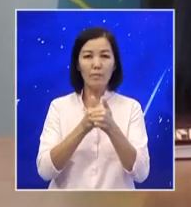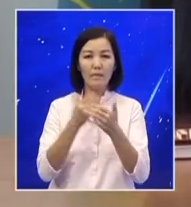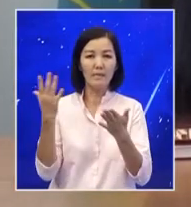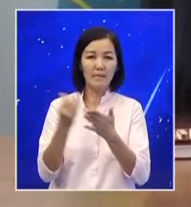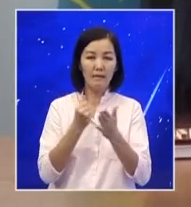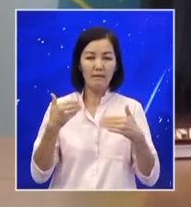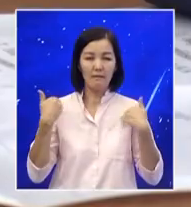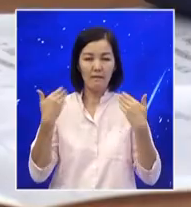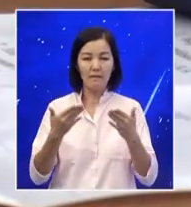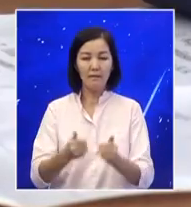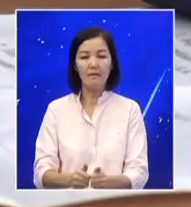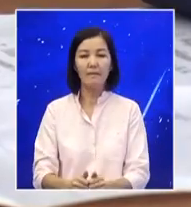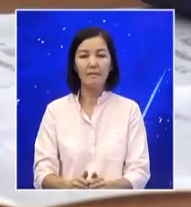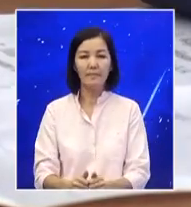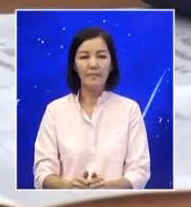тіледі.